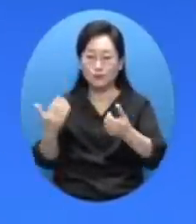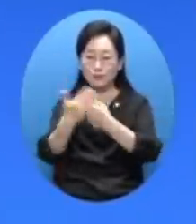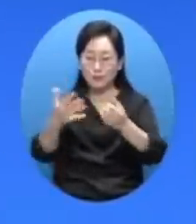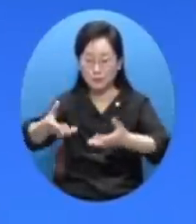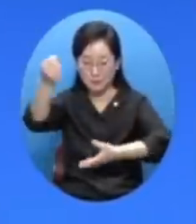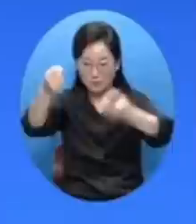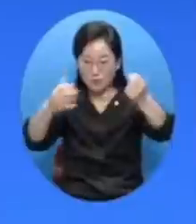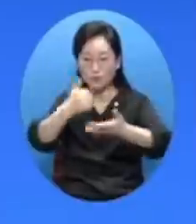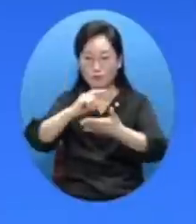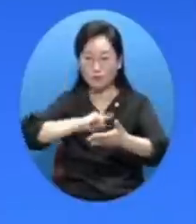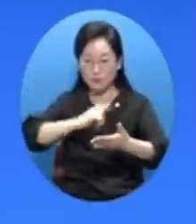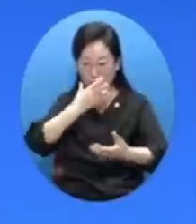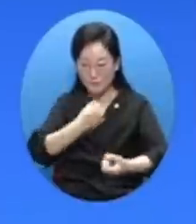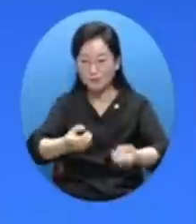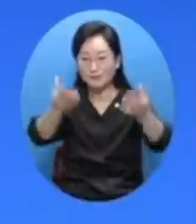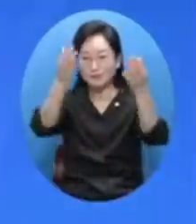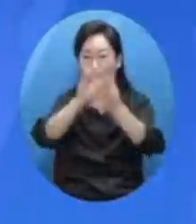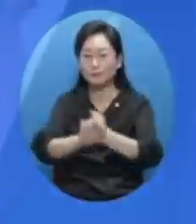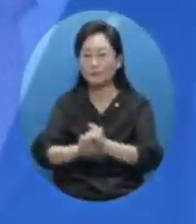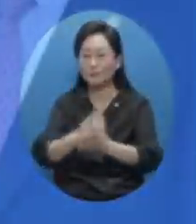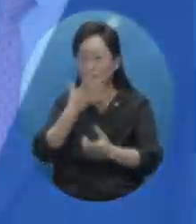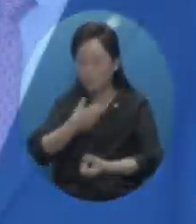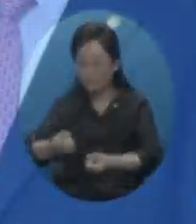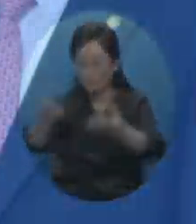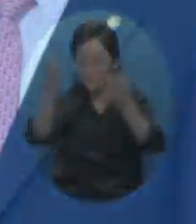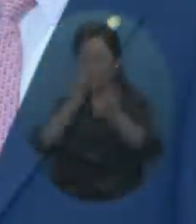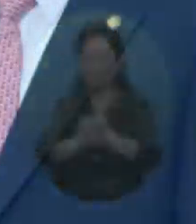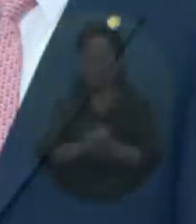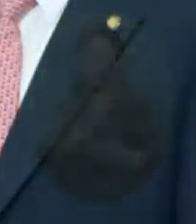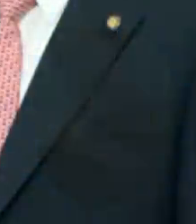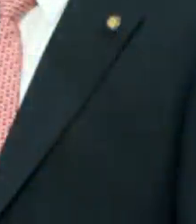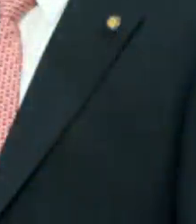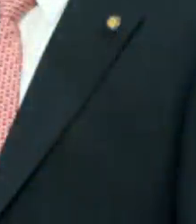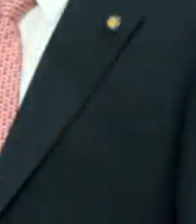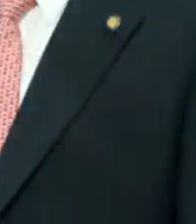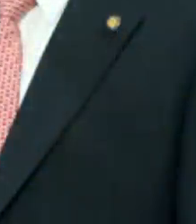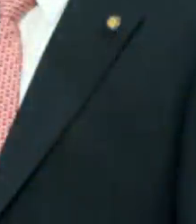모두에게 임하시기를 주님으로 축원합니다 축원합니다